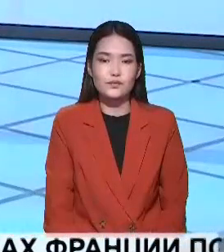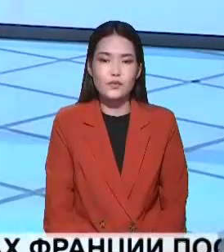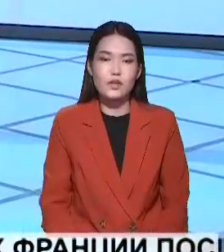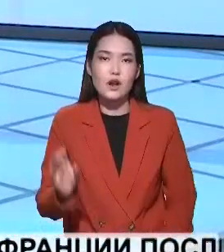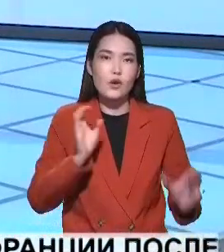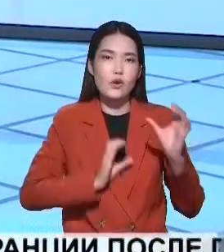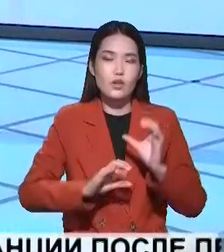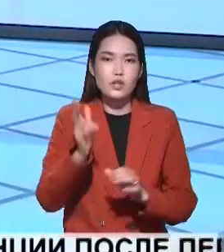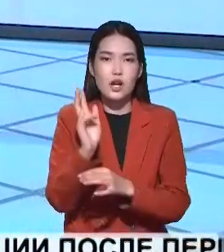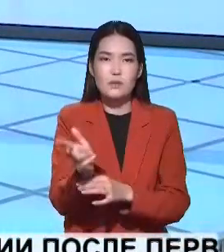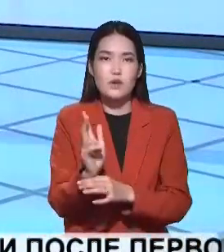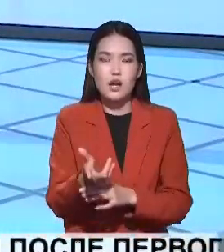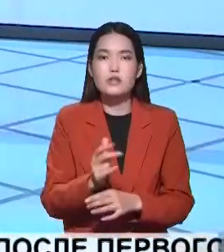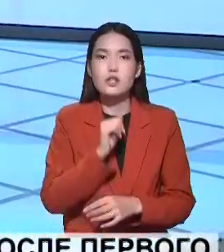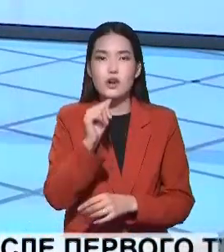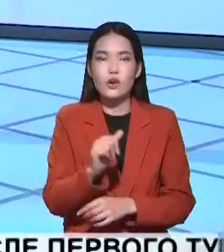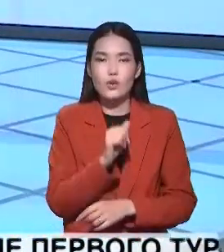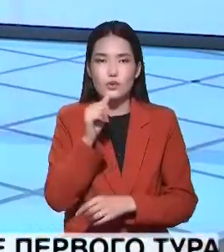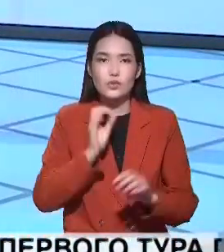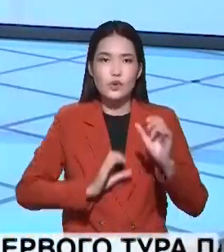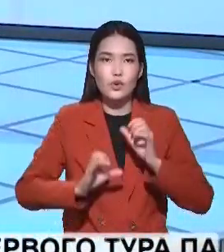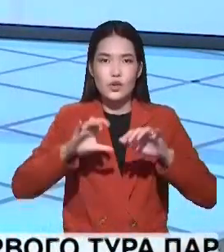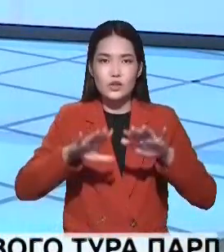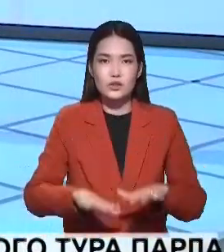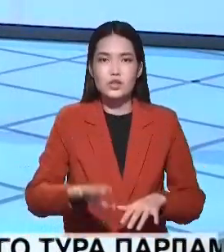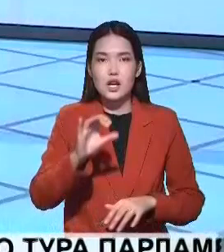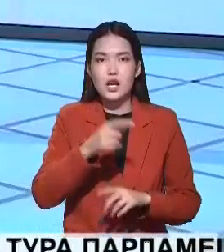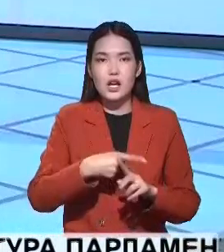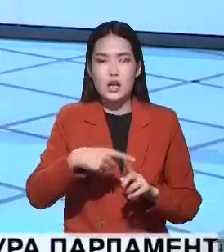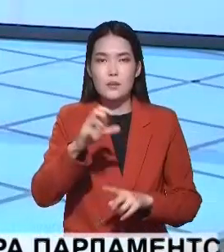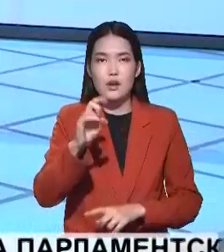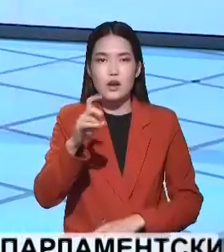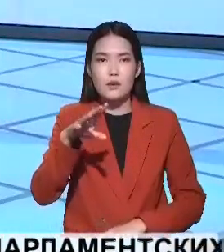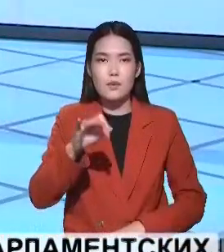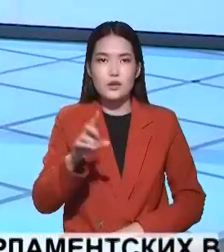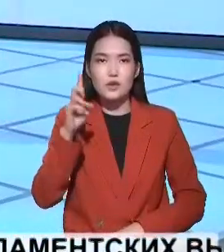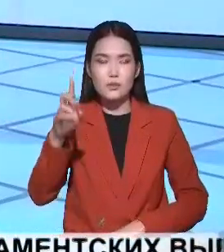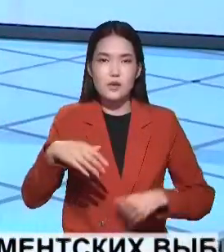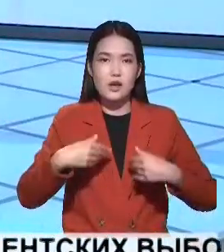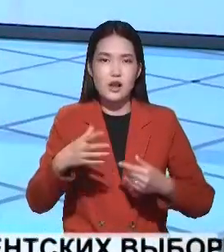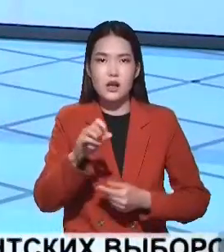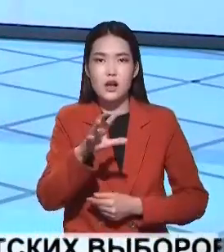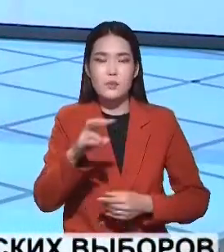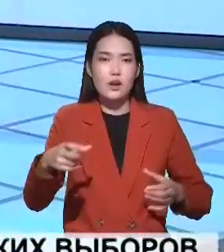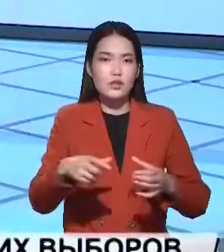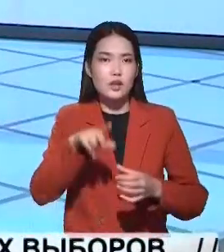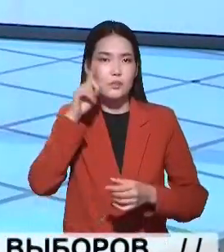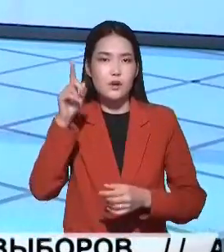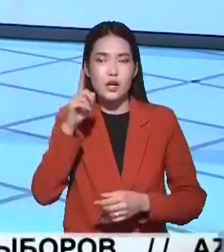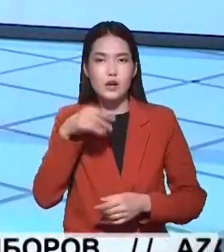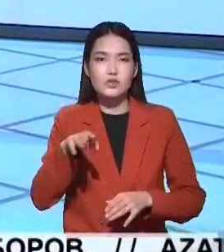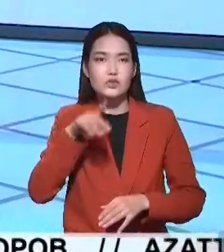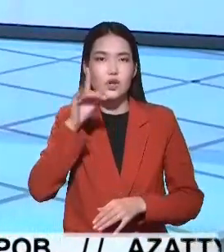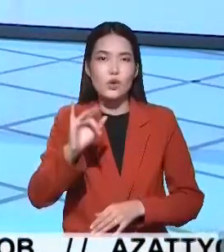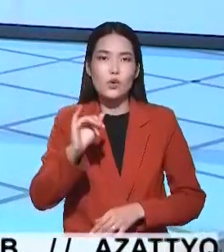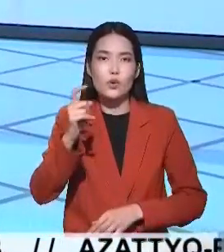студенты и преподаватели костанайского регионального университета имени ахмета байтурсынова представители партии аманаты и молодежного крыла Жастар Рух убрали